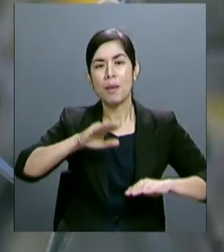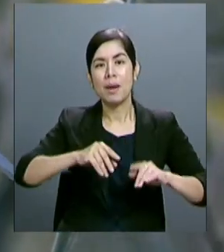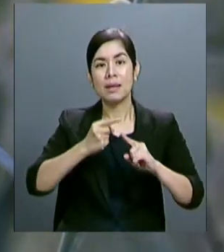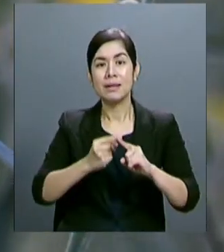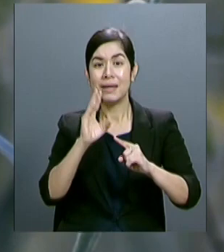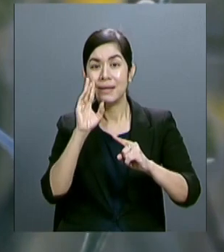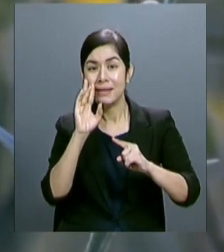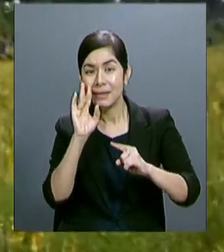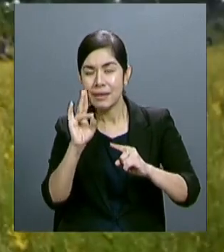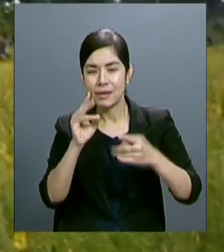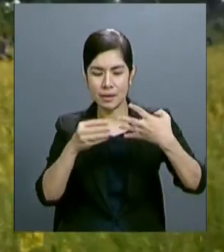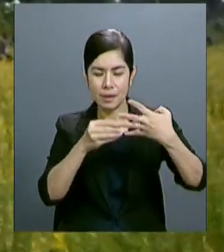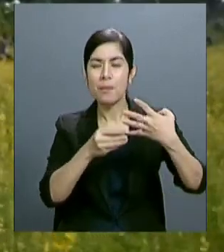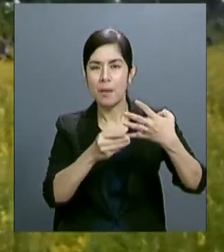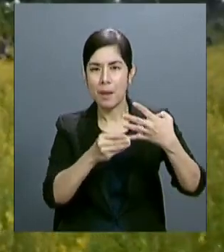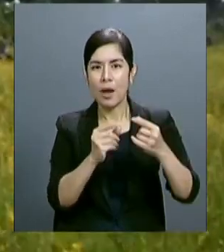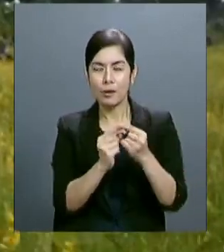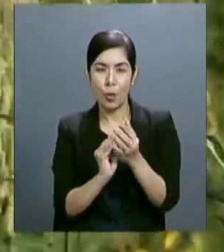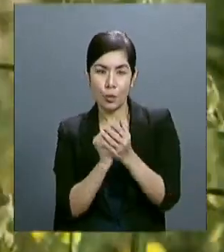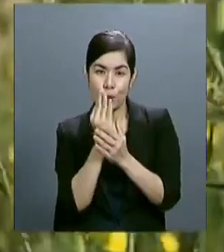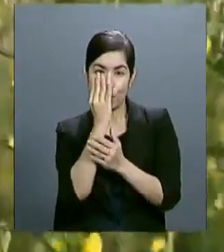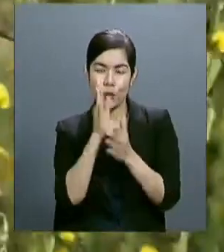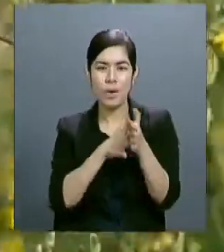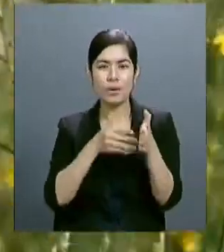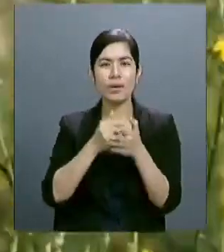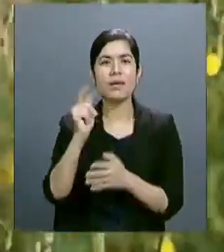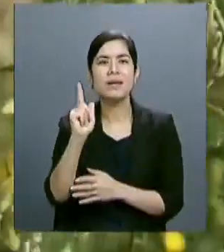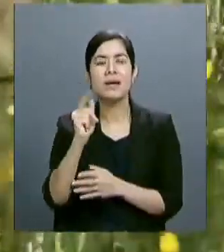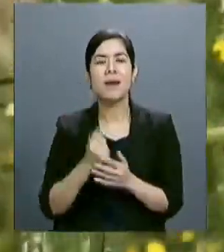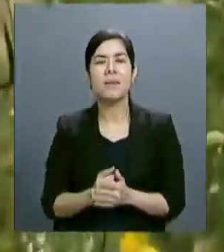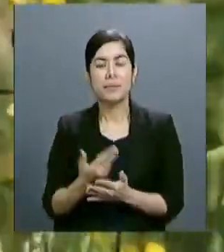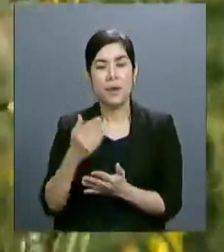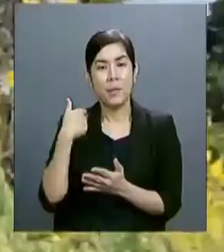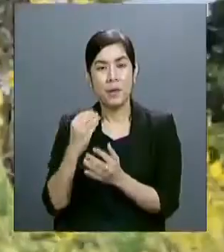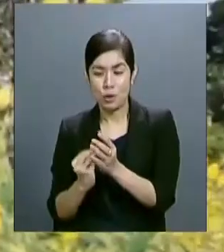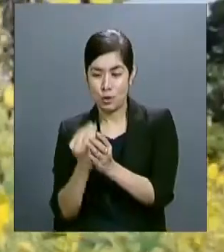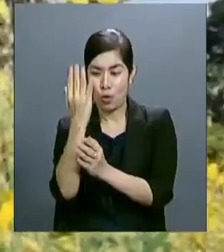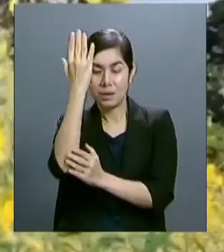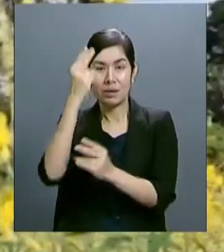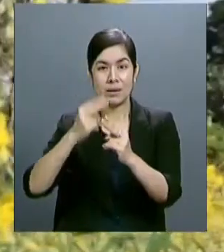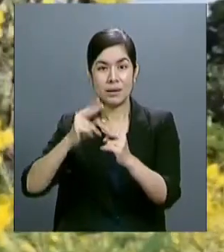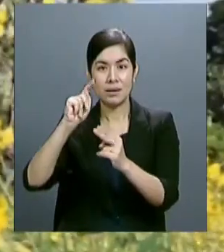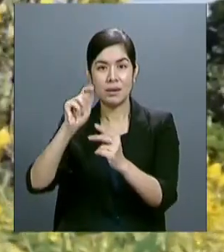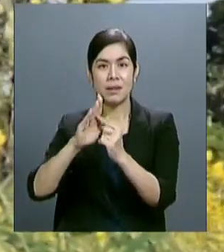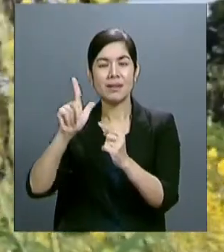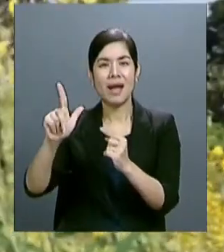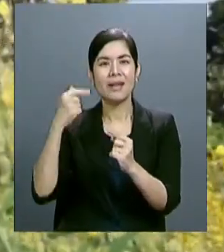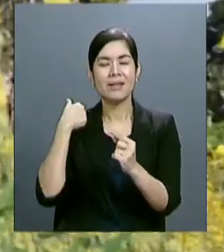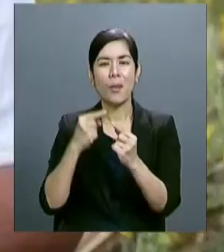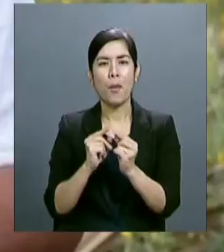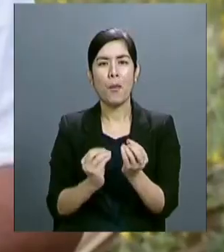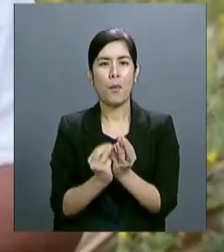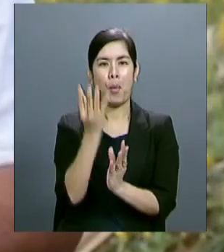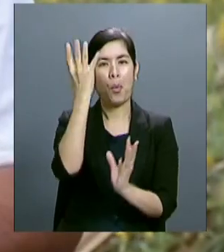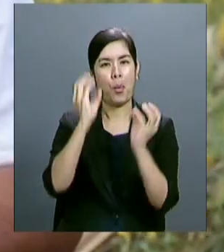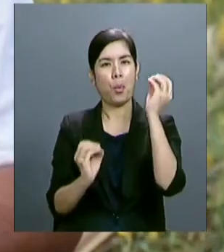ทืองมันเริ่มออกดอกนะครับออกดอกช่วงนั้นเนี่ยเรามีต้นตาลตะโนดต้นตาลตะโนดเนี่ยมันจะเป็นพื้นหลังเป็นเค้าเรียกเป็นแบ็คกราวของต้นปอ